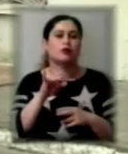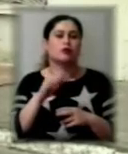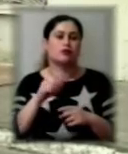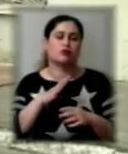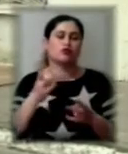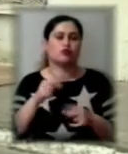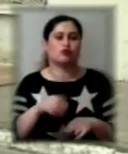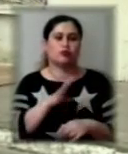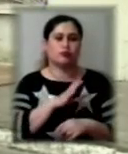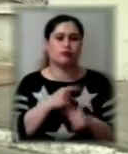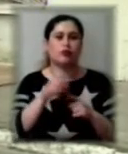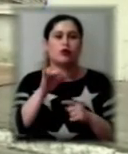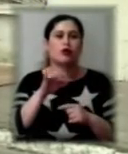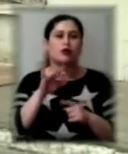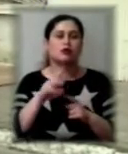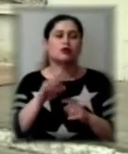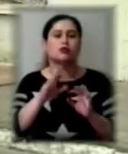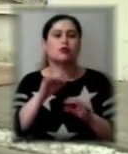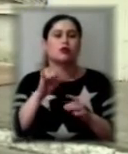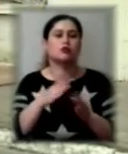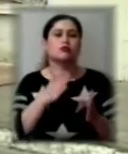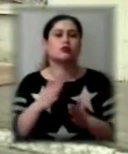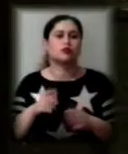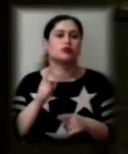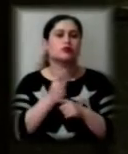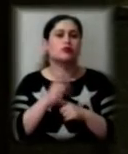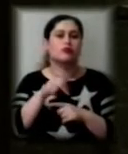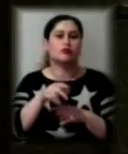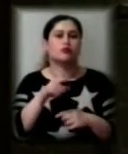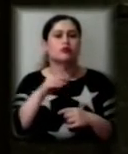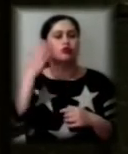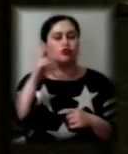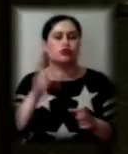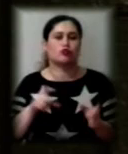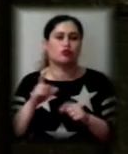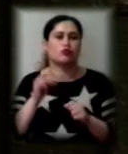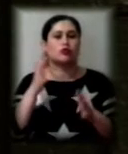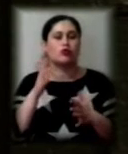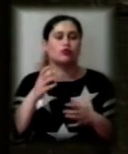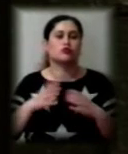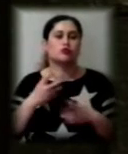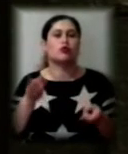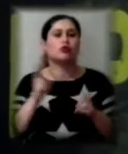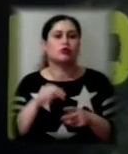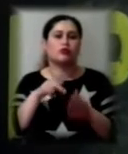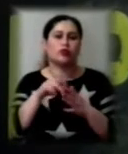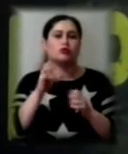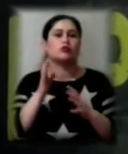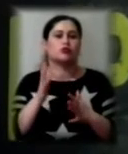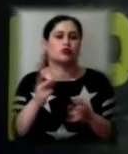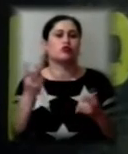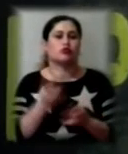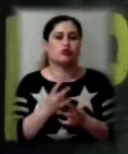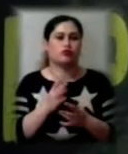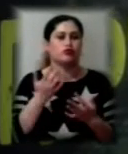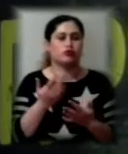час карантину, каже Марина, до гуртожитку заборонили вхід сторонніх людей. На вулицю студенти, які лишились, виходили за крайньої потреби. Крім того,